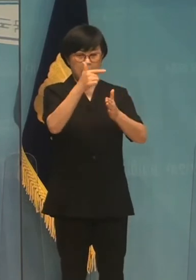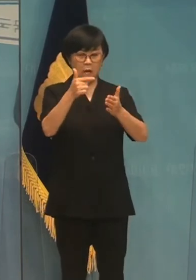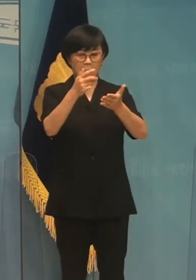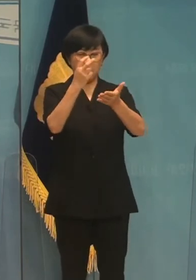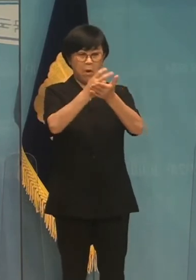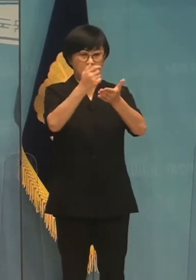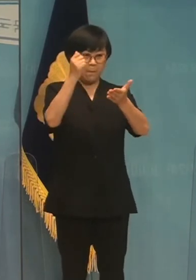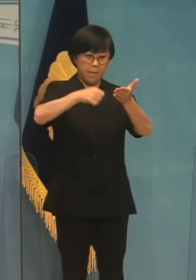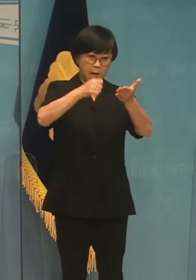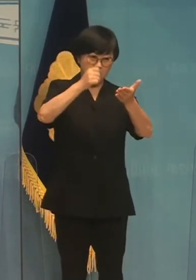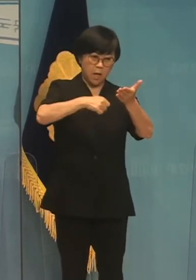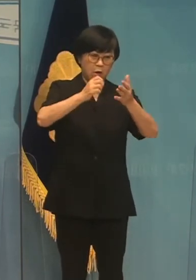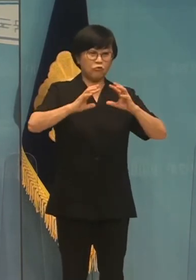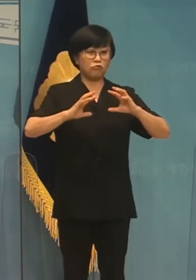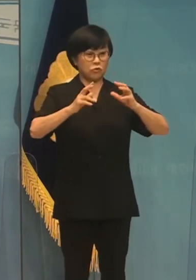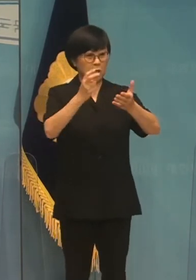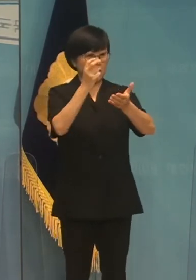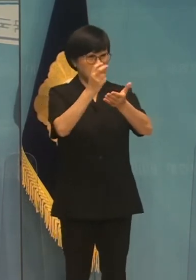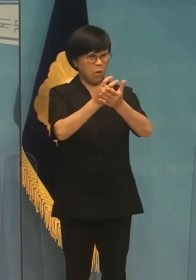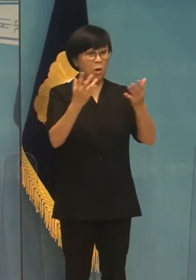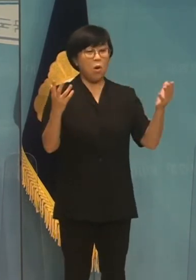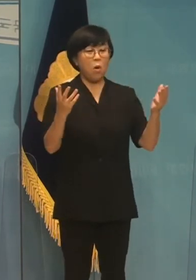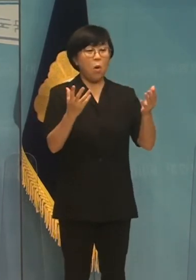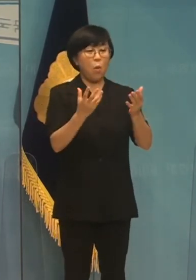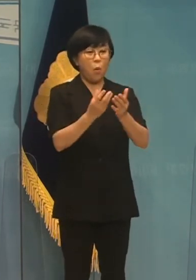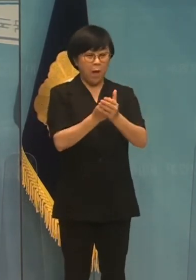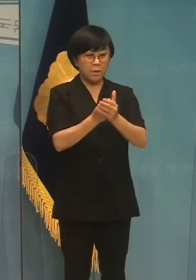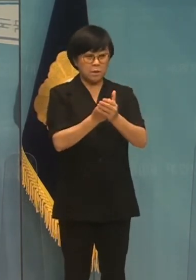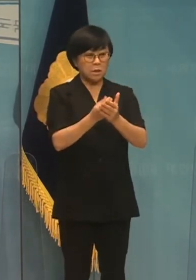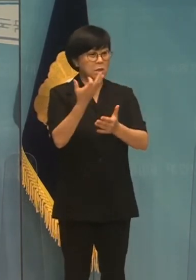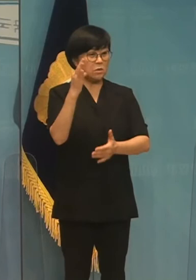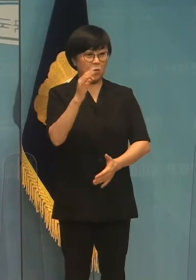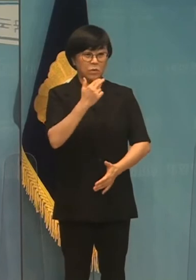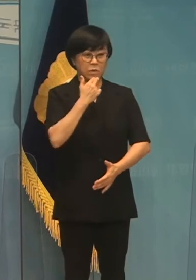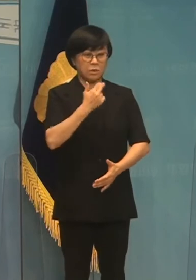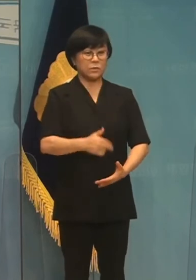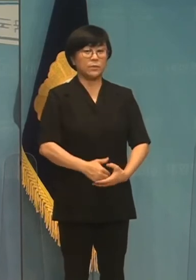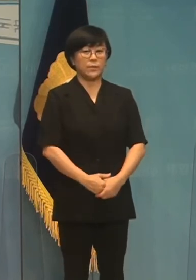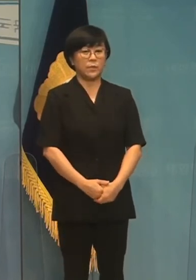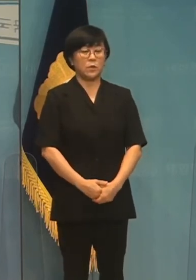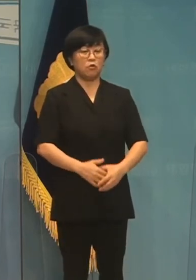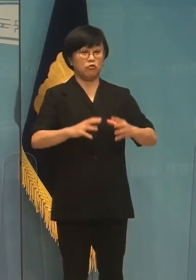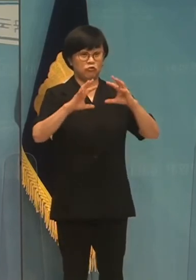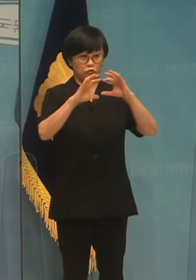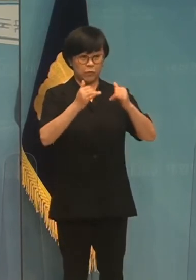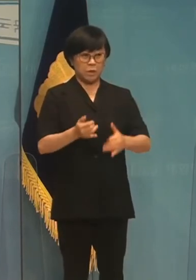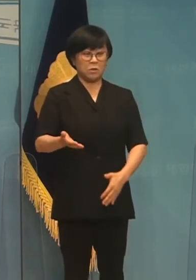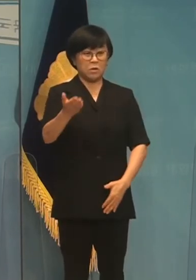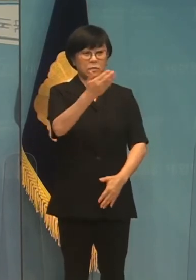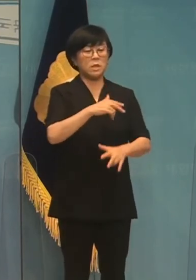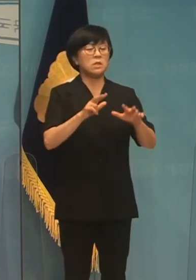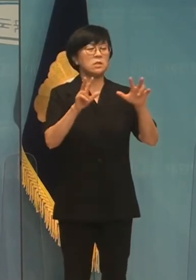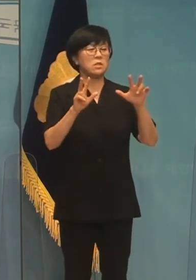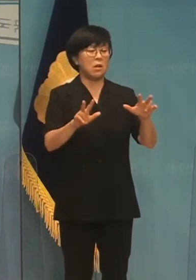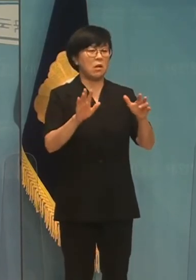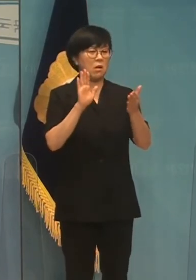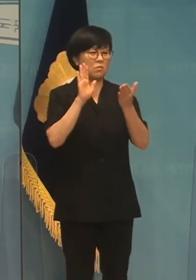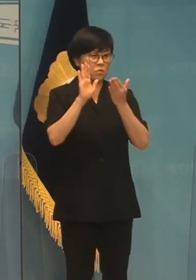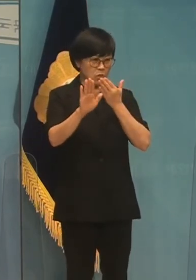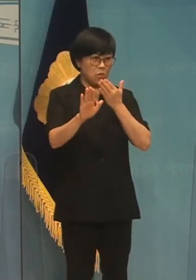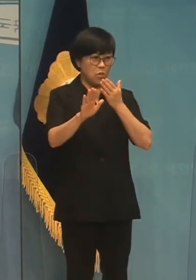판례, 국제규범을 송두리째 부정한 것입니다. 국민 여러분, 이제 더